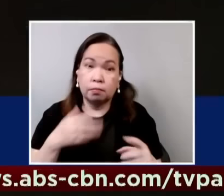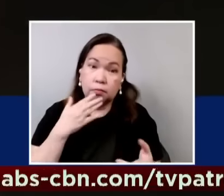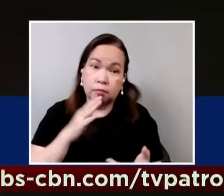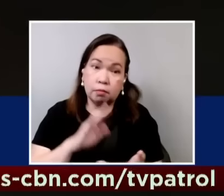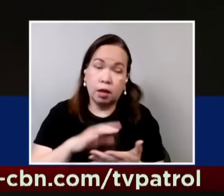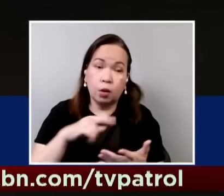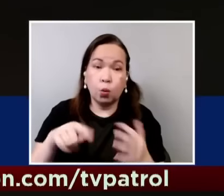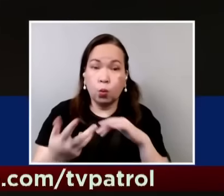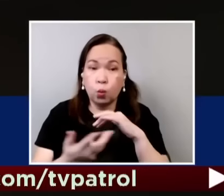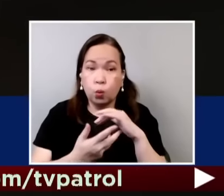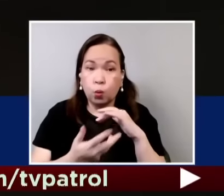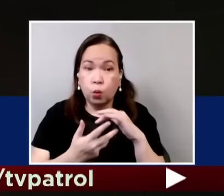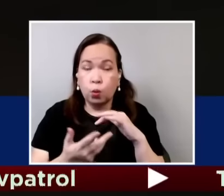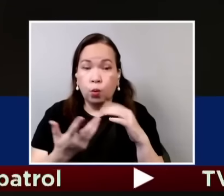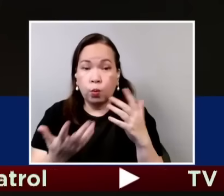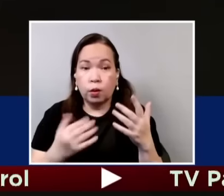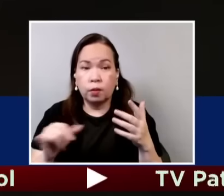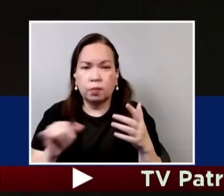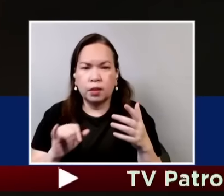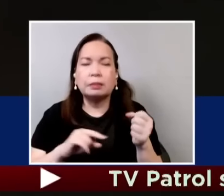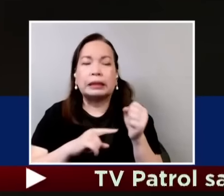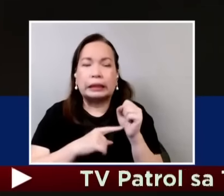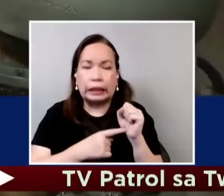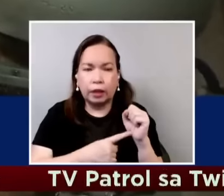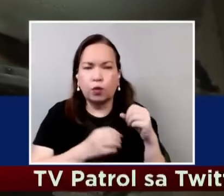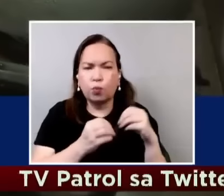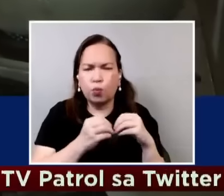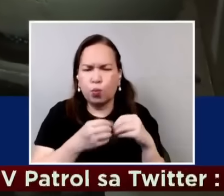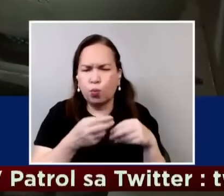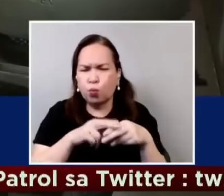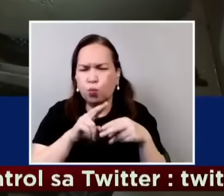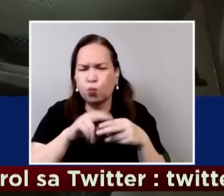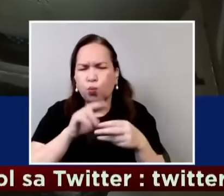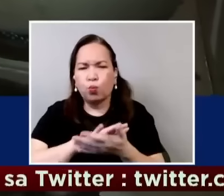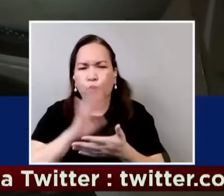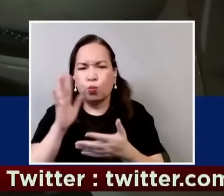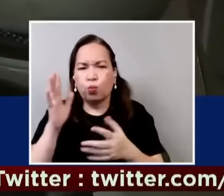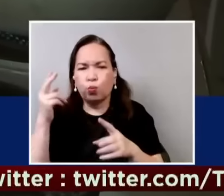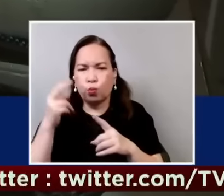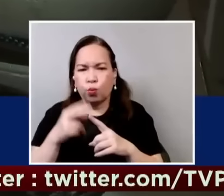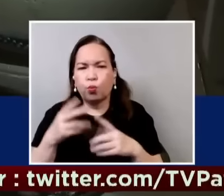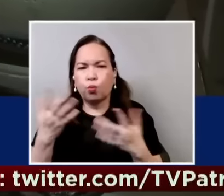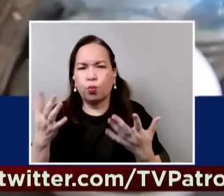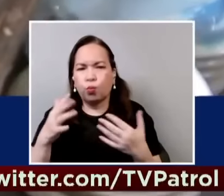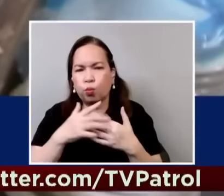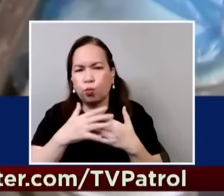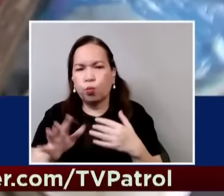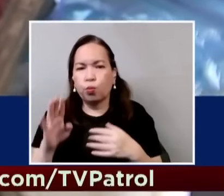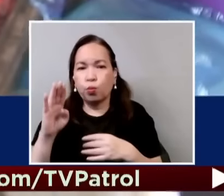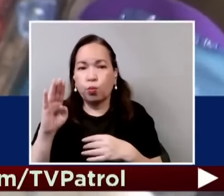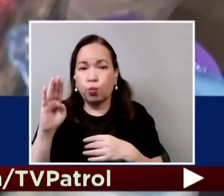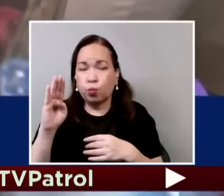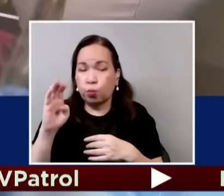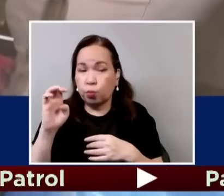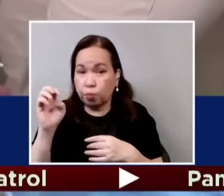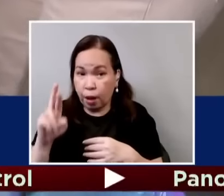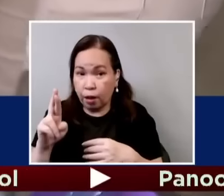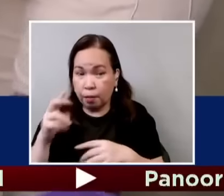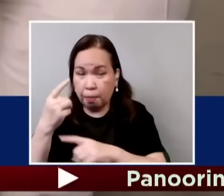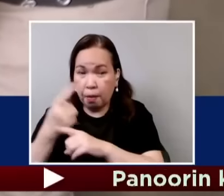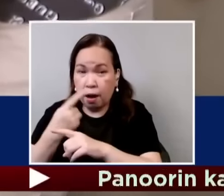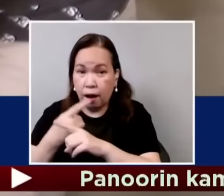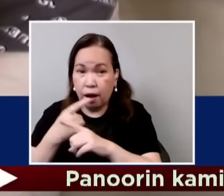consumer, maaaring umpisa lang ito ng dagdag presyo hanggang pumasok ang bear months na hudyat na malapit